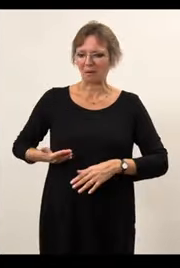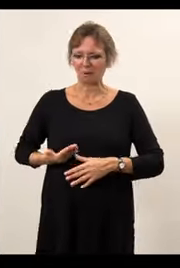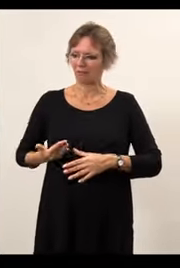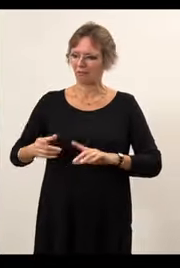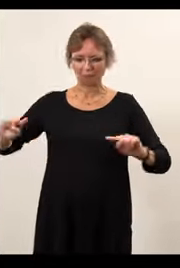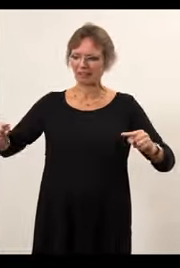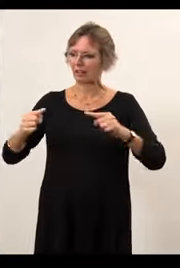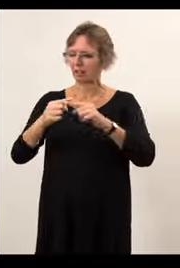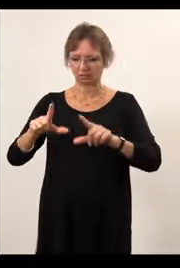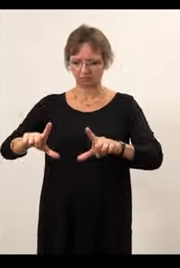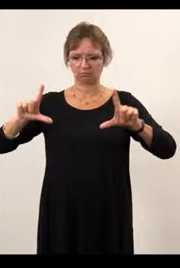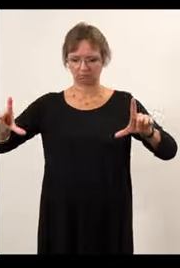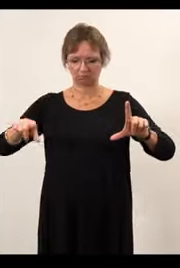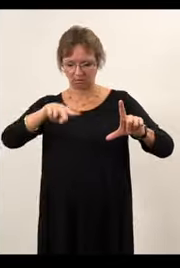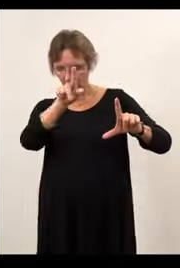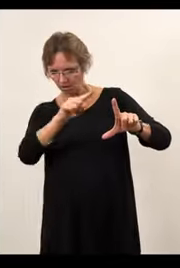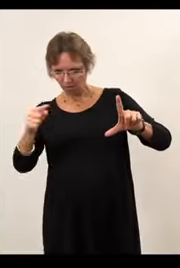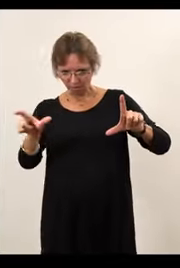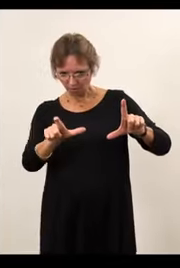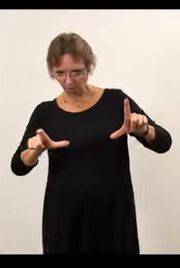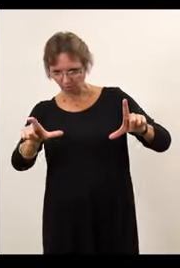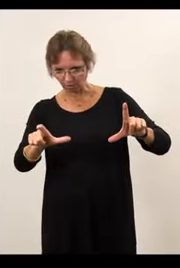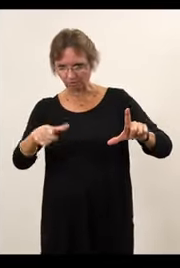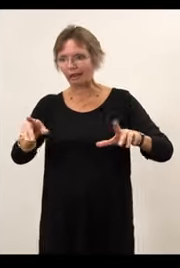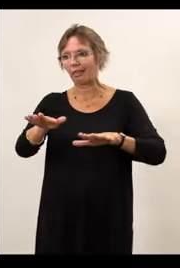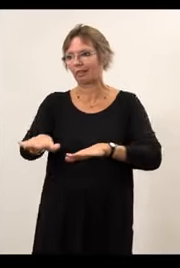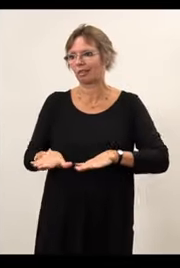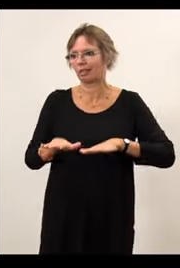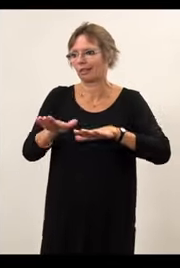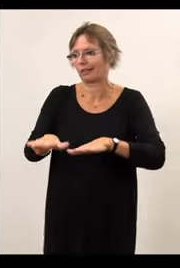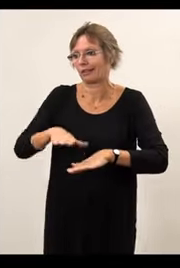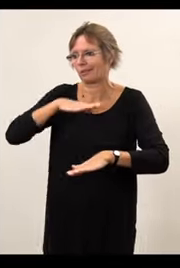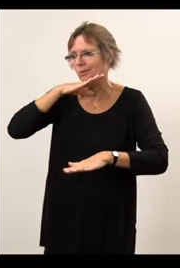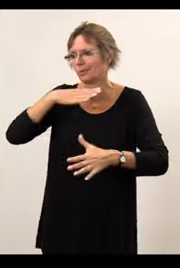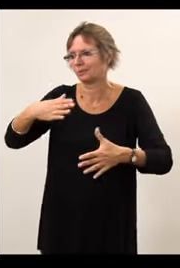Maman, elle lisait la carte. Mais bon, tu penses bien, elle la lisait pas assez vite.